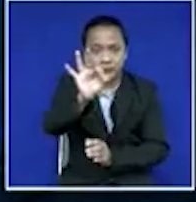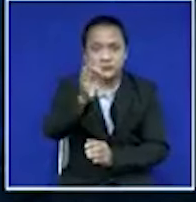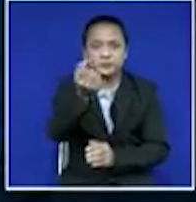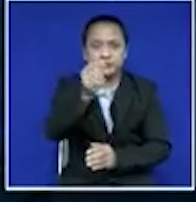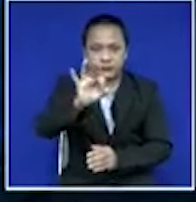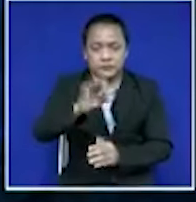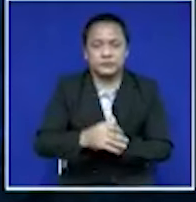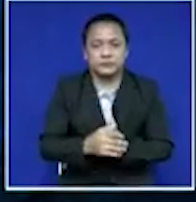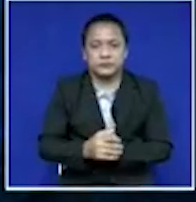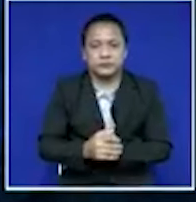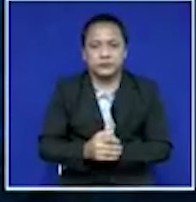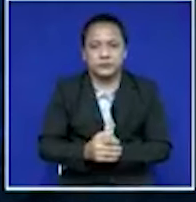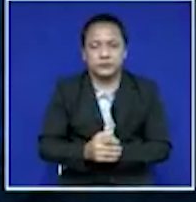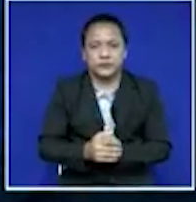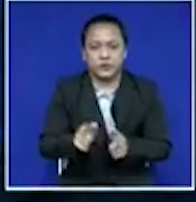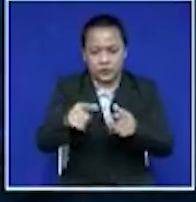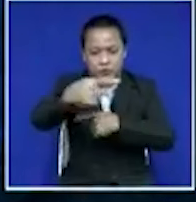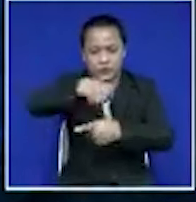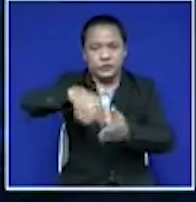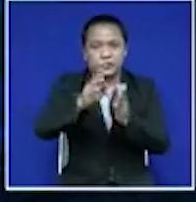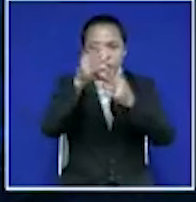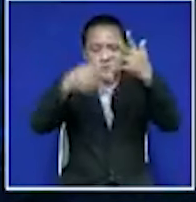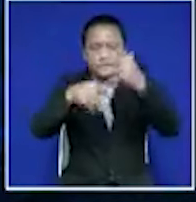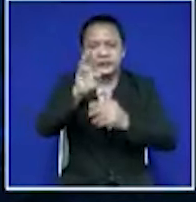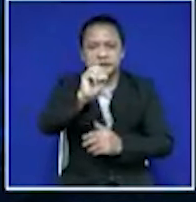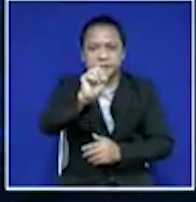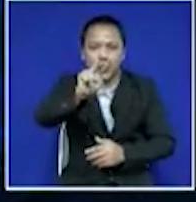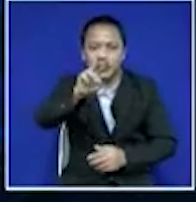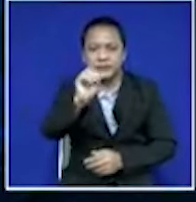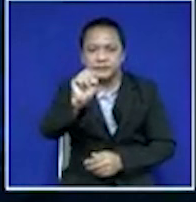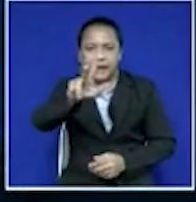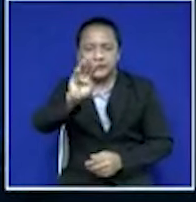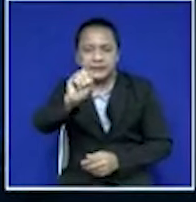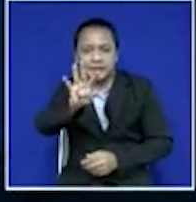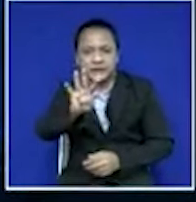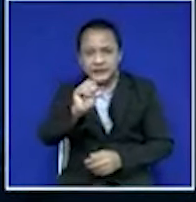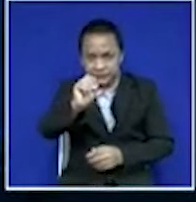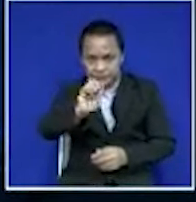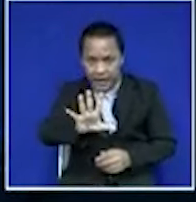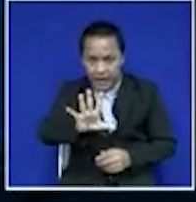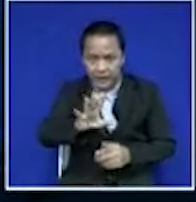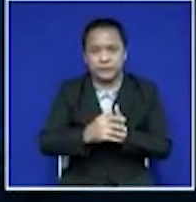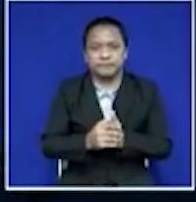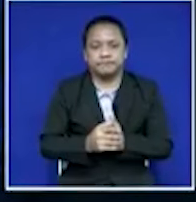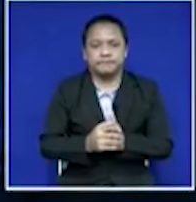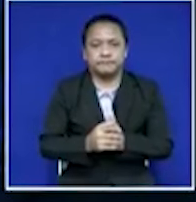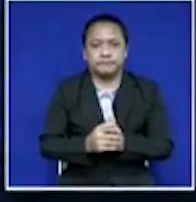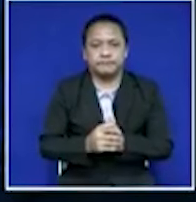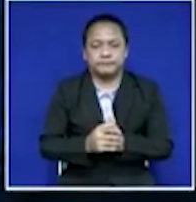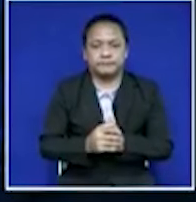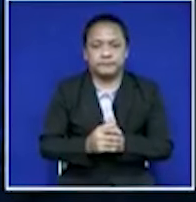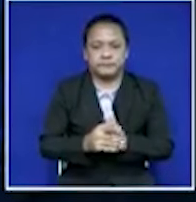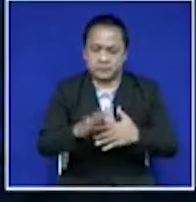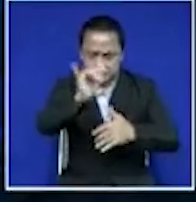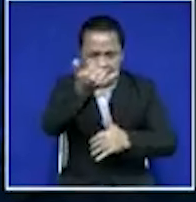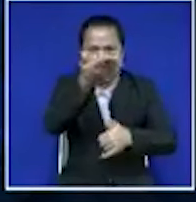ก็จะเห็นว่าอยู่ในรายที่42 43 44 45นะครับอันนี้บางค